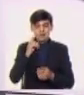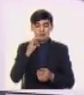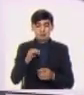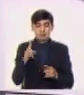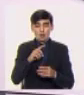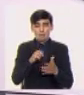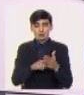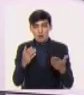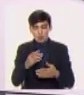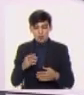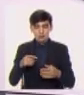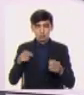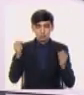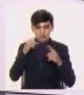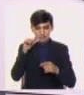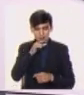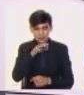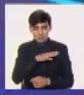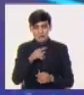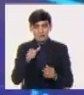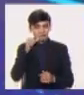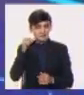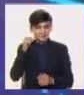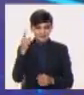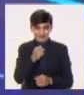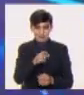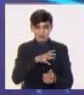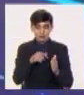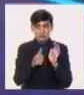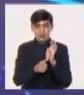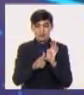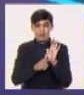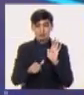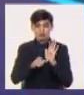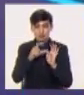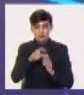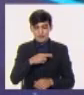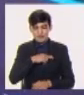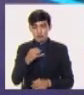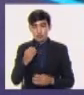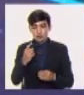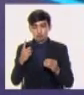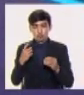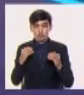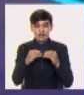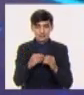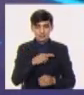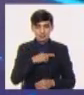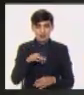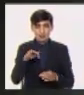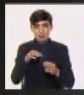анықтап үлгермей жатыр. Өткен аптада 76 адам COVID-тан қайтыс болса, тағы 110 өлім бойынша әлі тексеру